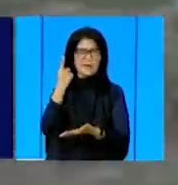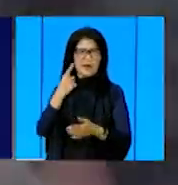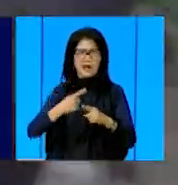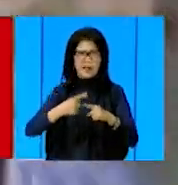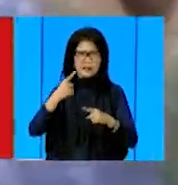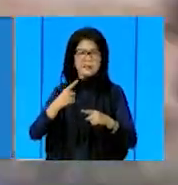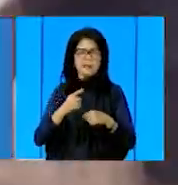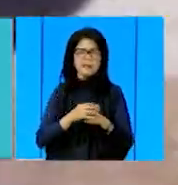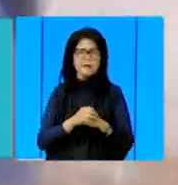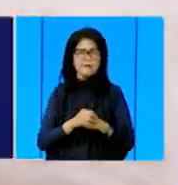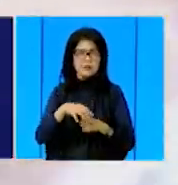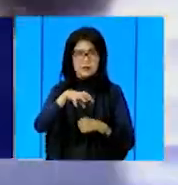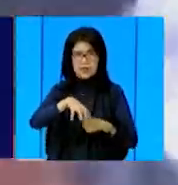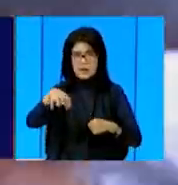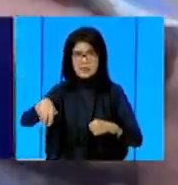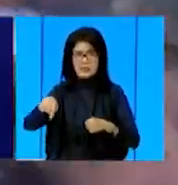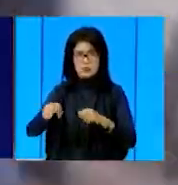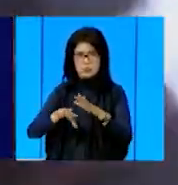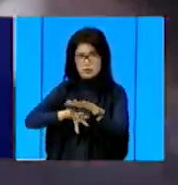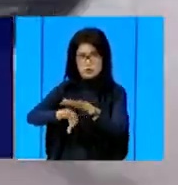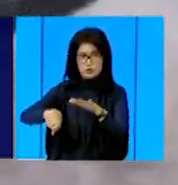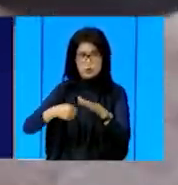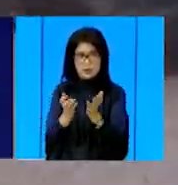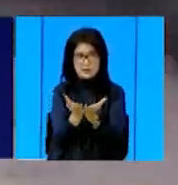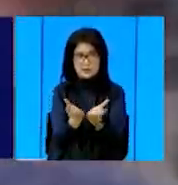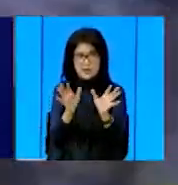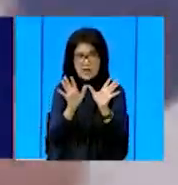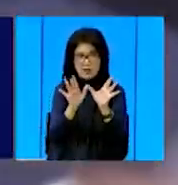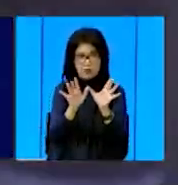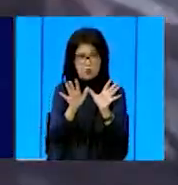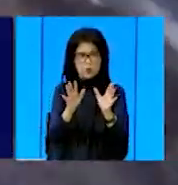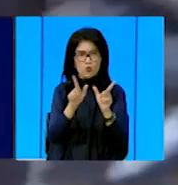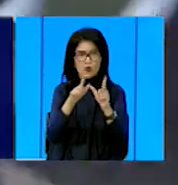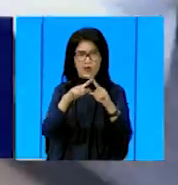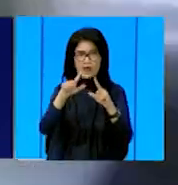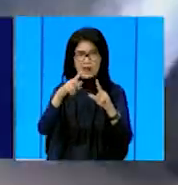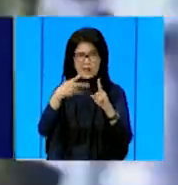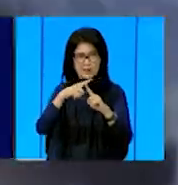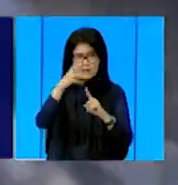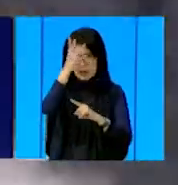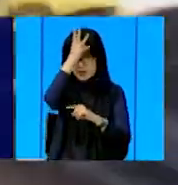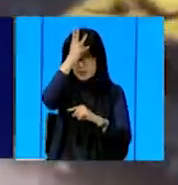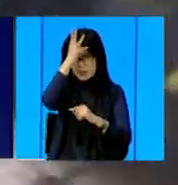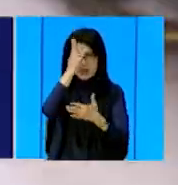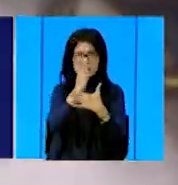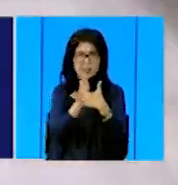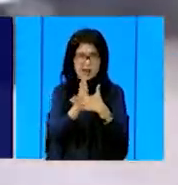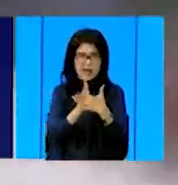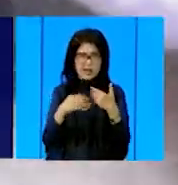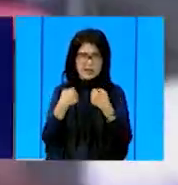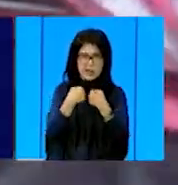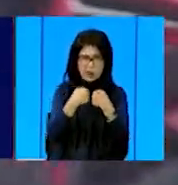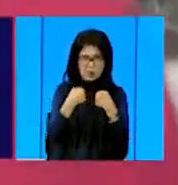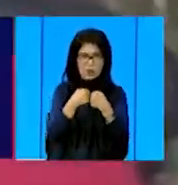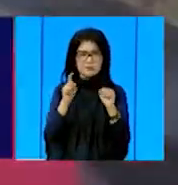Evakuasi pelaku pencurian sarang burung walet milik warga di Kelurahan Jengah, Taweh Tengah, Kabupaten Barito Utara, Kalimantan Tengah nyaris ricuh. Warga